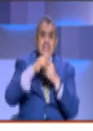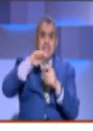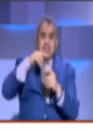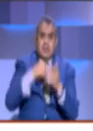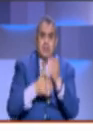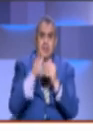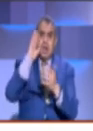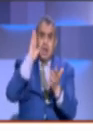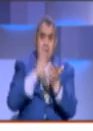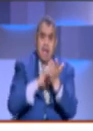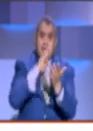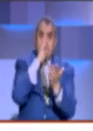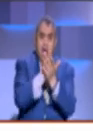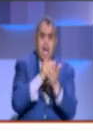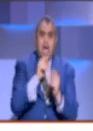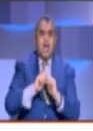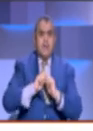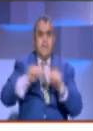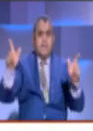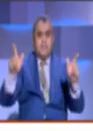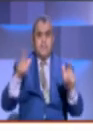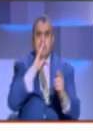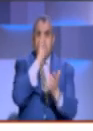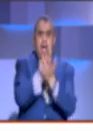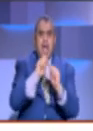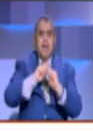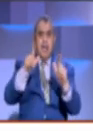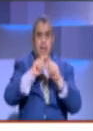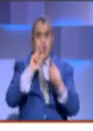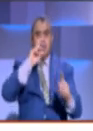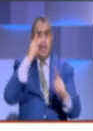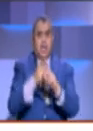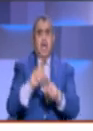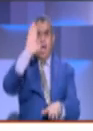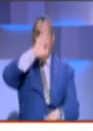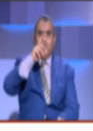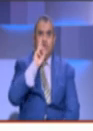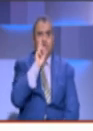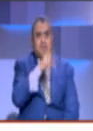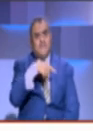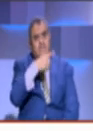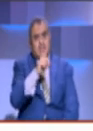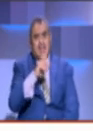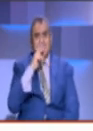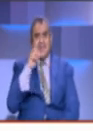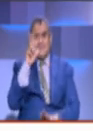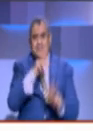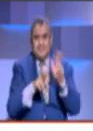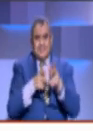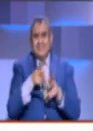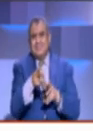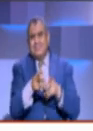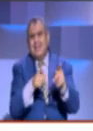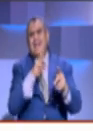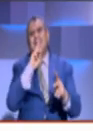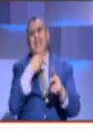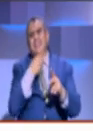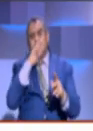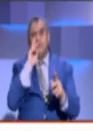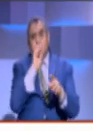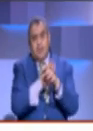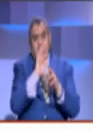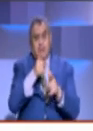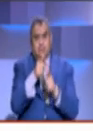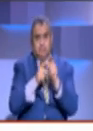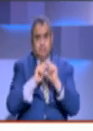أنت بالحقيقة تهزم المرجفين. يعني دي القيمة الأساسية. لأنه افترض الجدل أن هذه الصور لم تظهر،